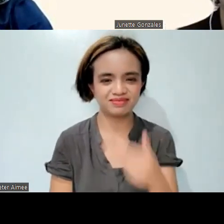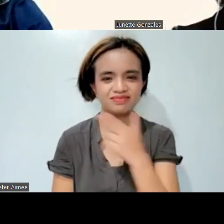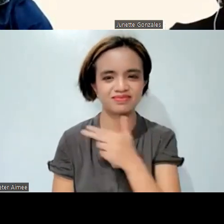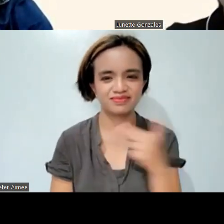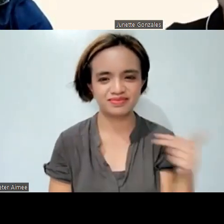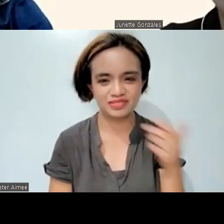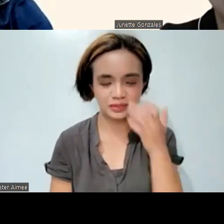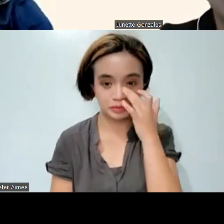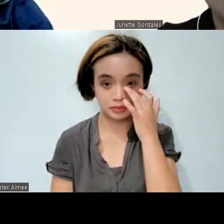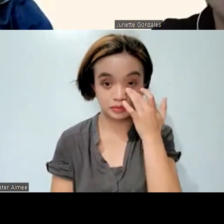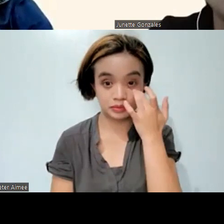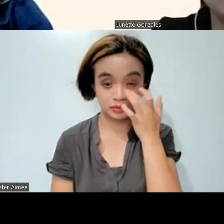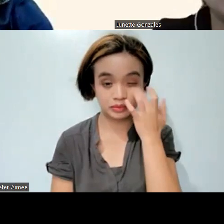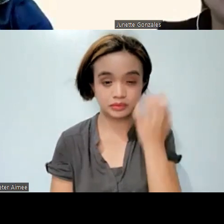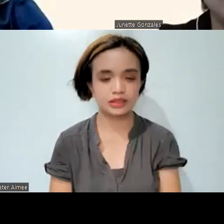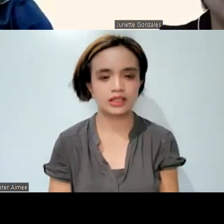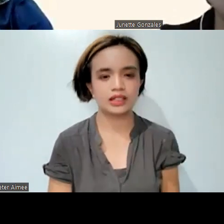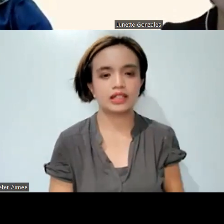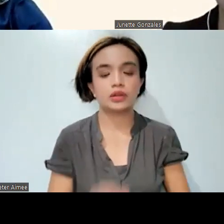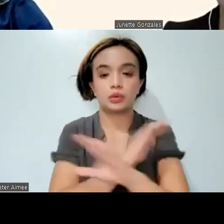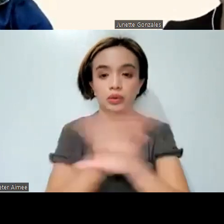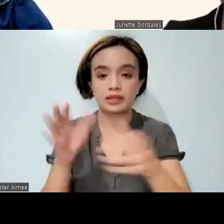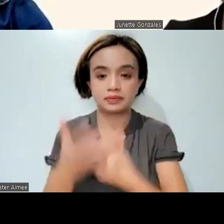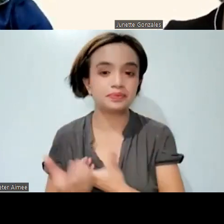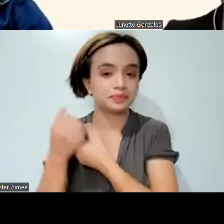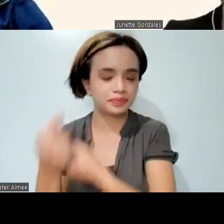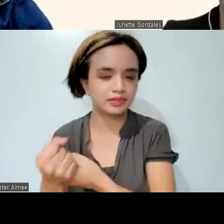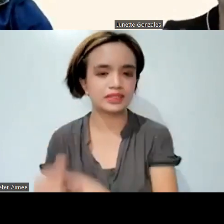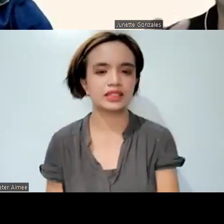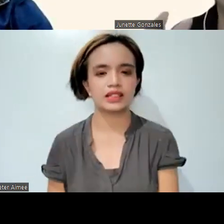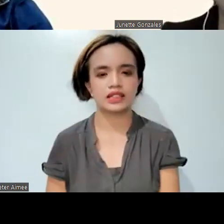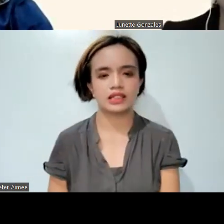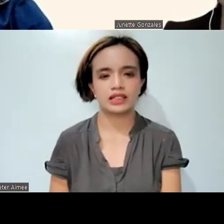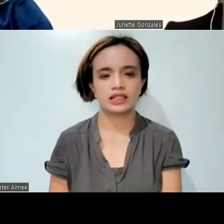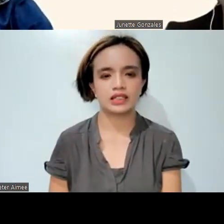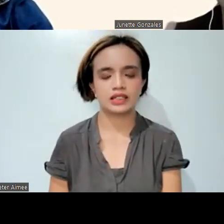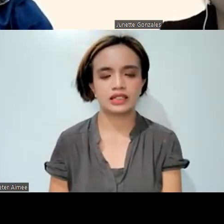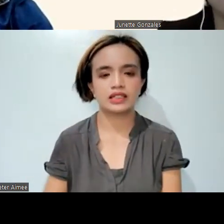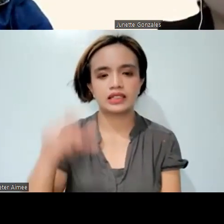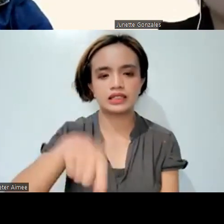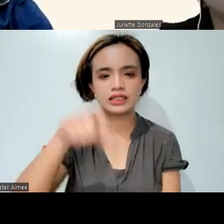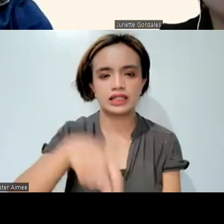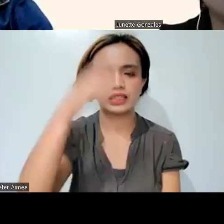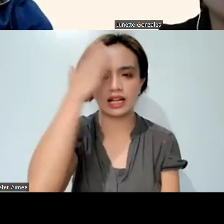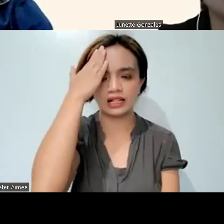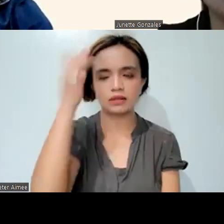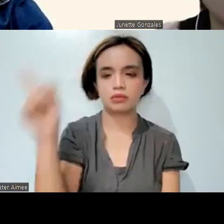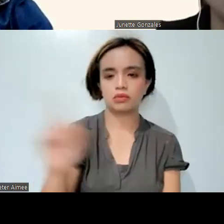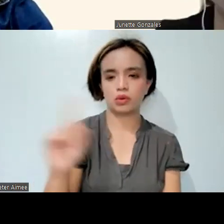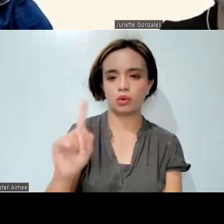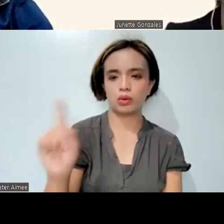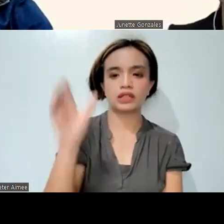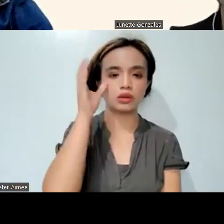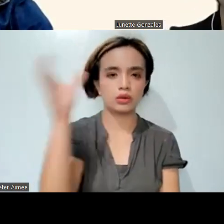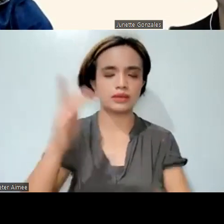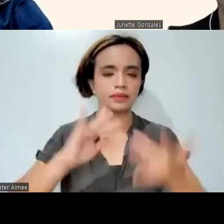sorry, Teach. Sorry. Yung wag magtiwala at saka kailangan alamin mo yung konteksto ng